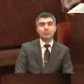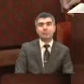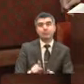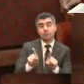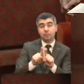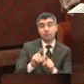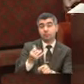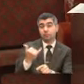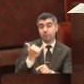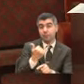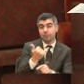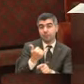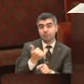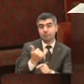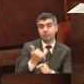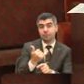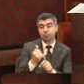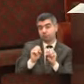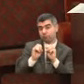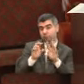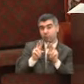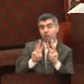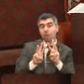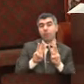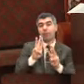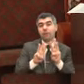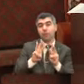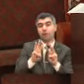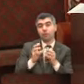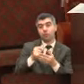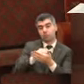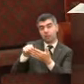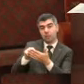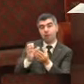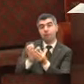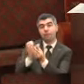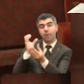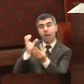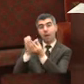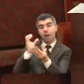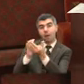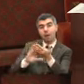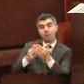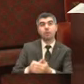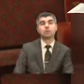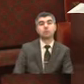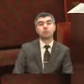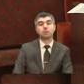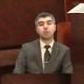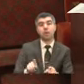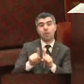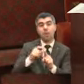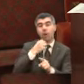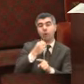بالنسبة للمستعملين، وكذلك لأن كاين قانون تنظيمي اللي تيتعلق بالجهات لواحد الشق منه مستقبلا